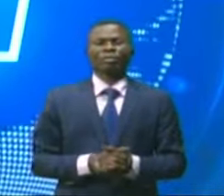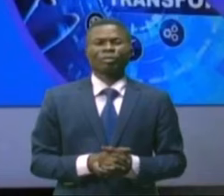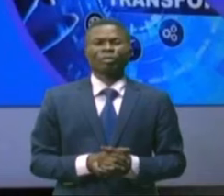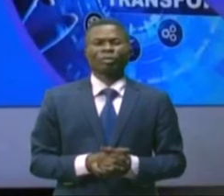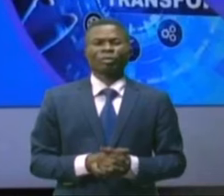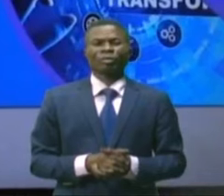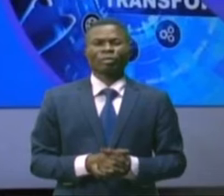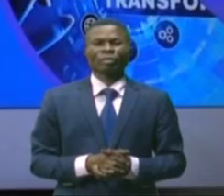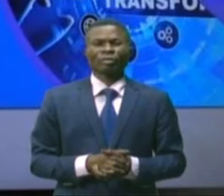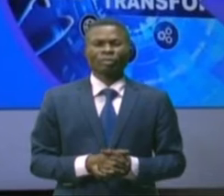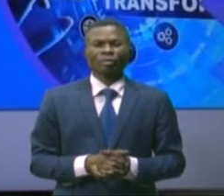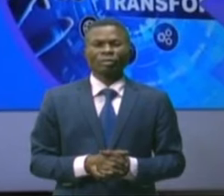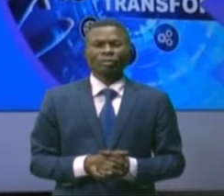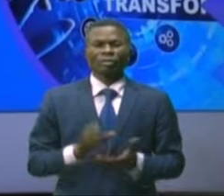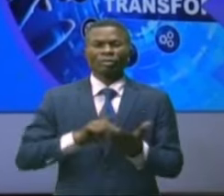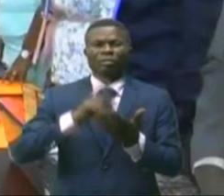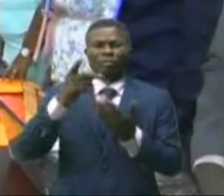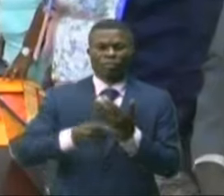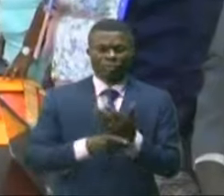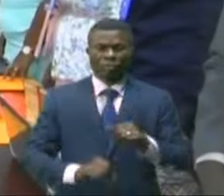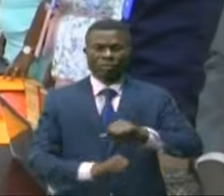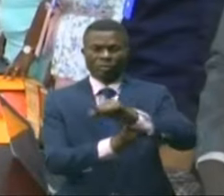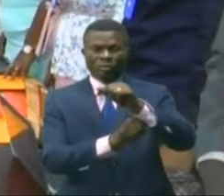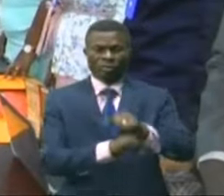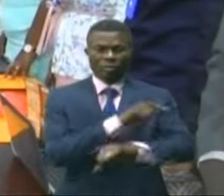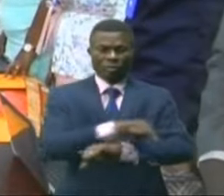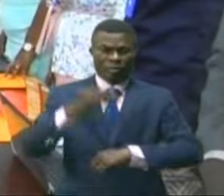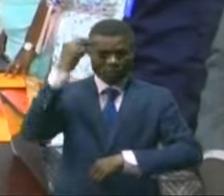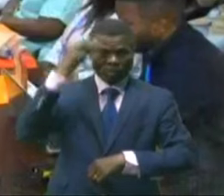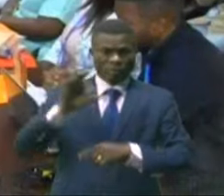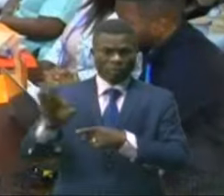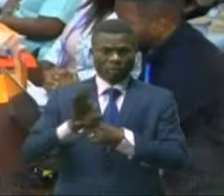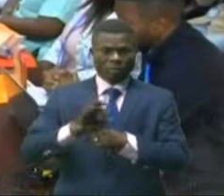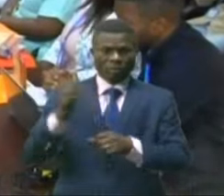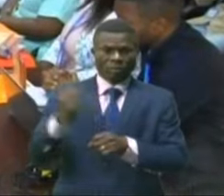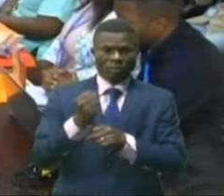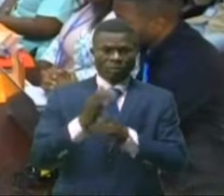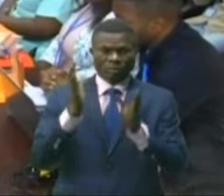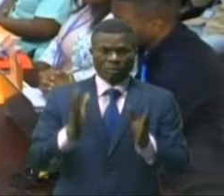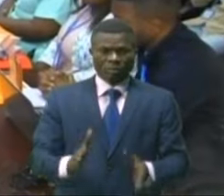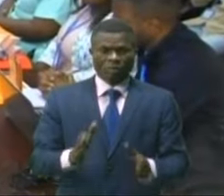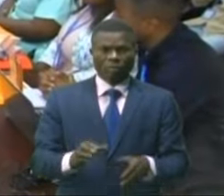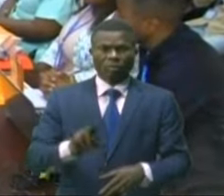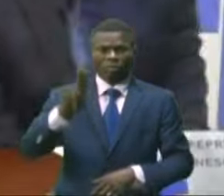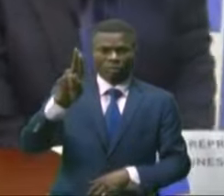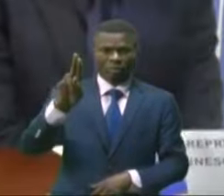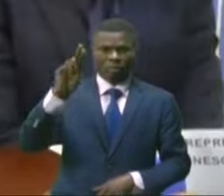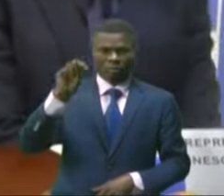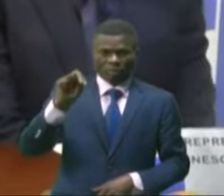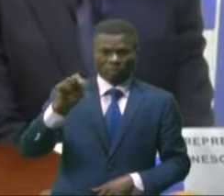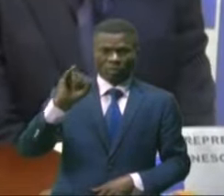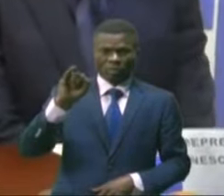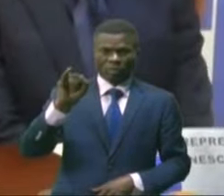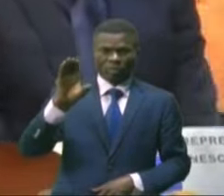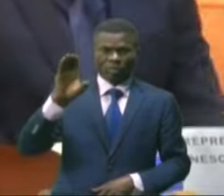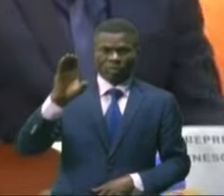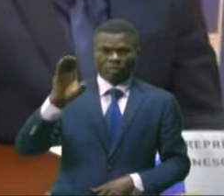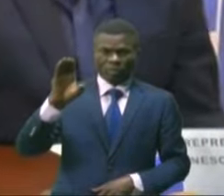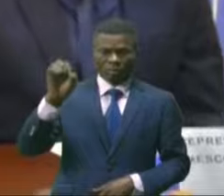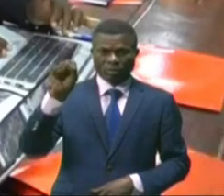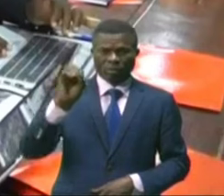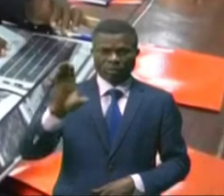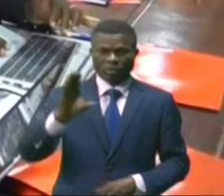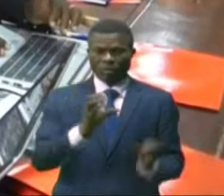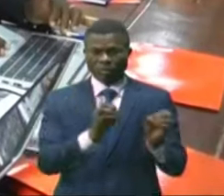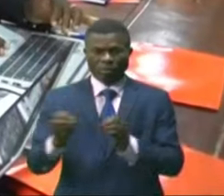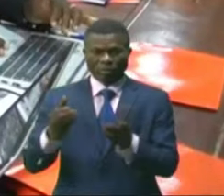reportages. C'est dans le cadre de son appui au ministère de la formation professionnelle que l'UNESCO a organisé cet atelier d'élaboration du